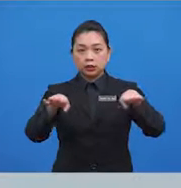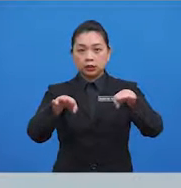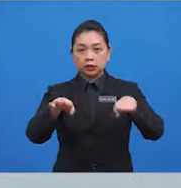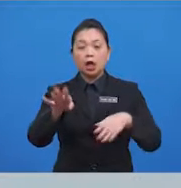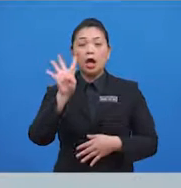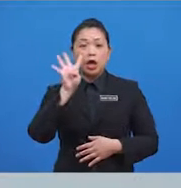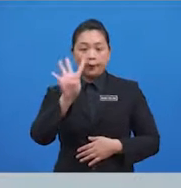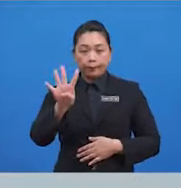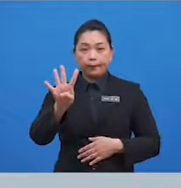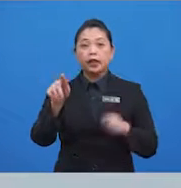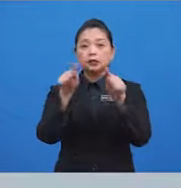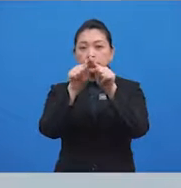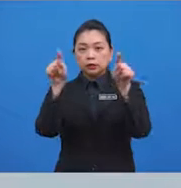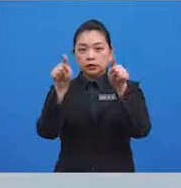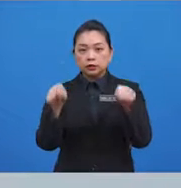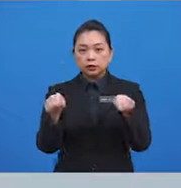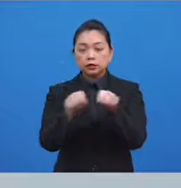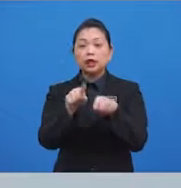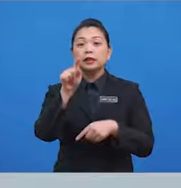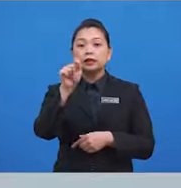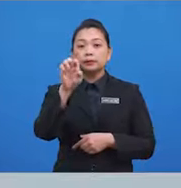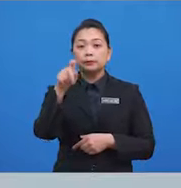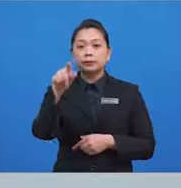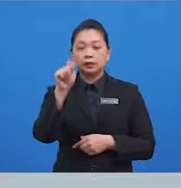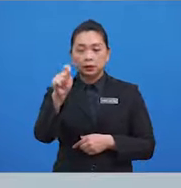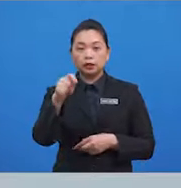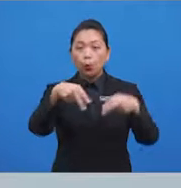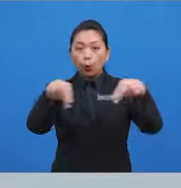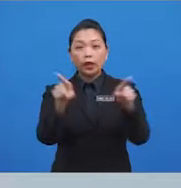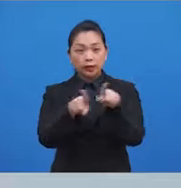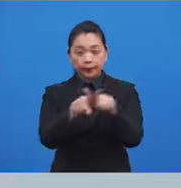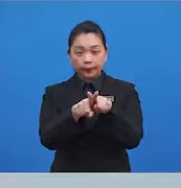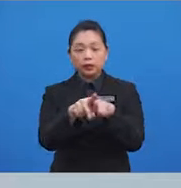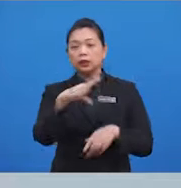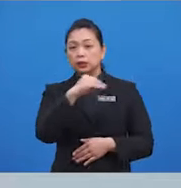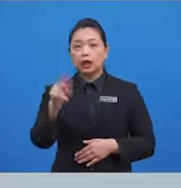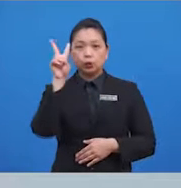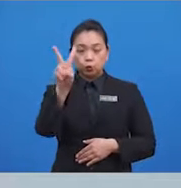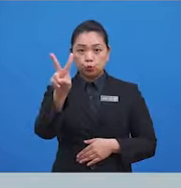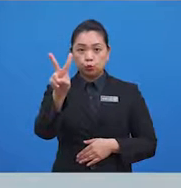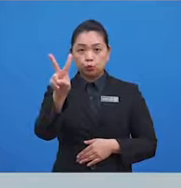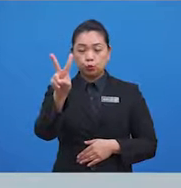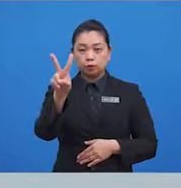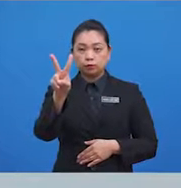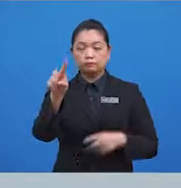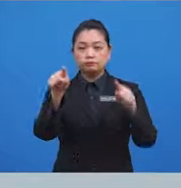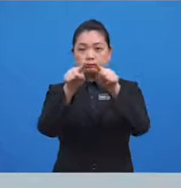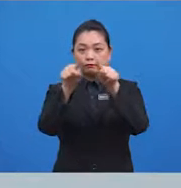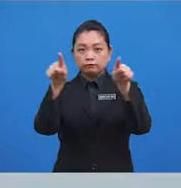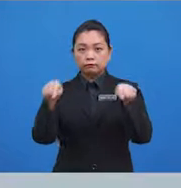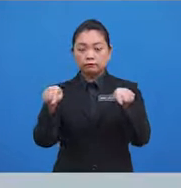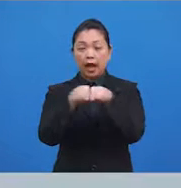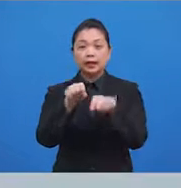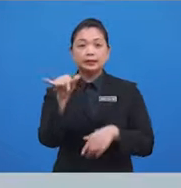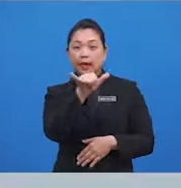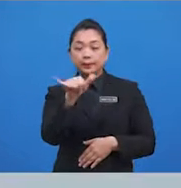4 permukaan segi 4 tepat dengan ukuran yang sama dan 2 permukaan segi 4 sama